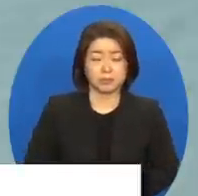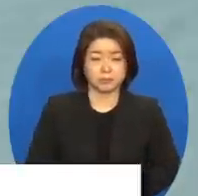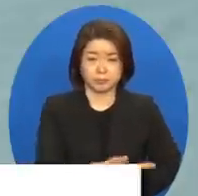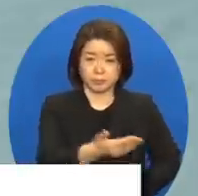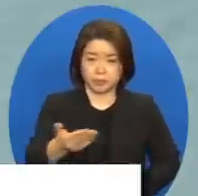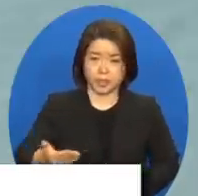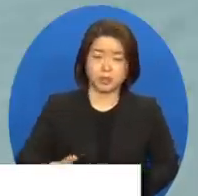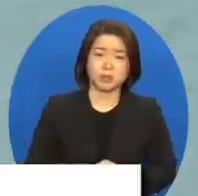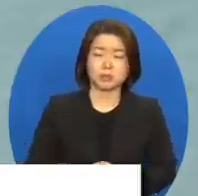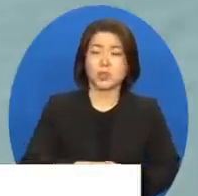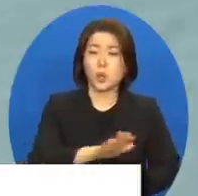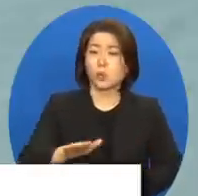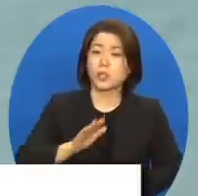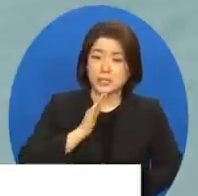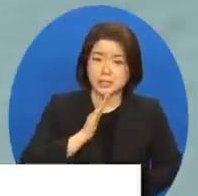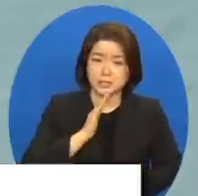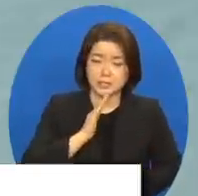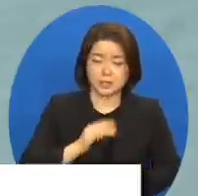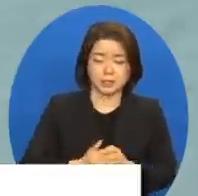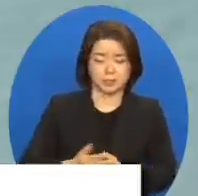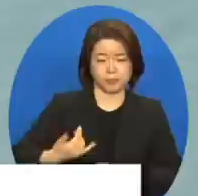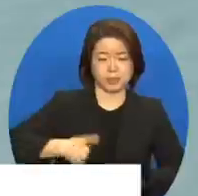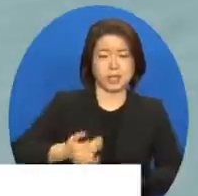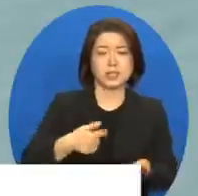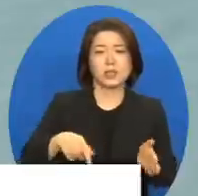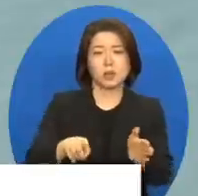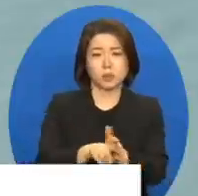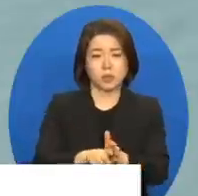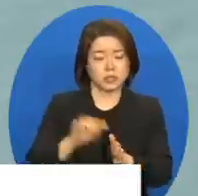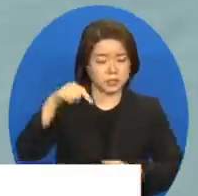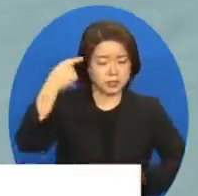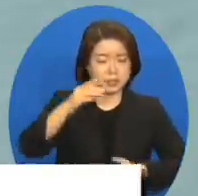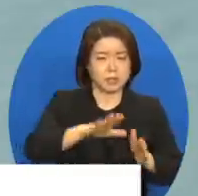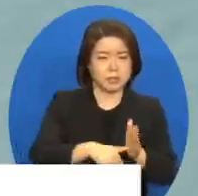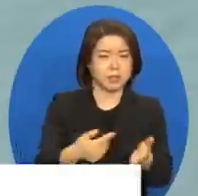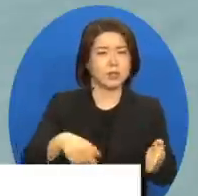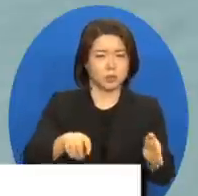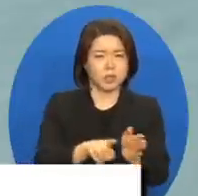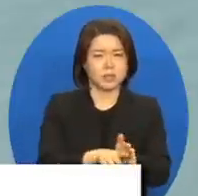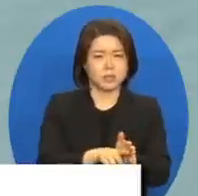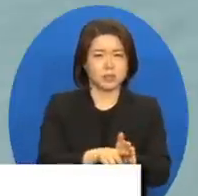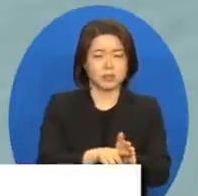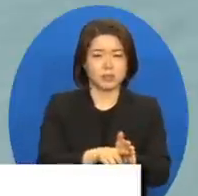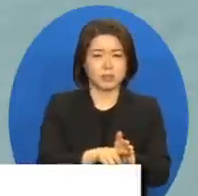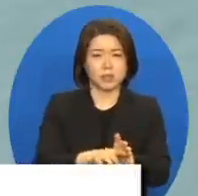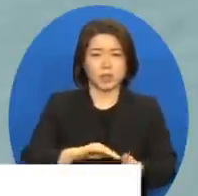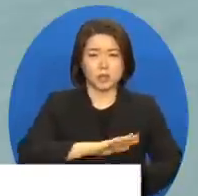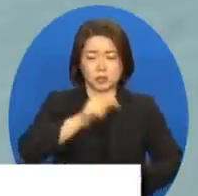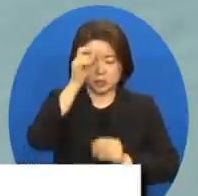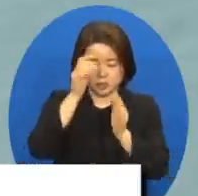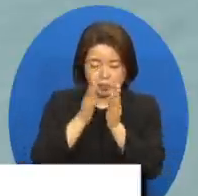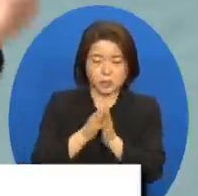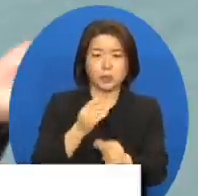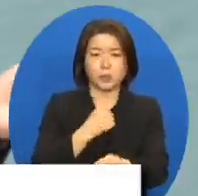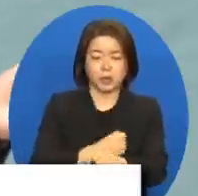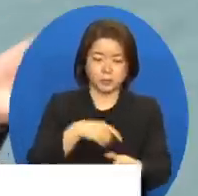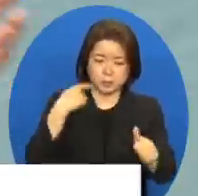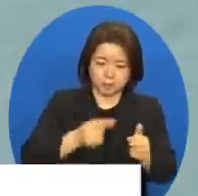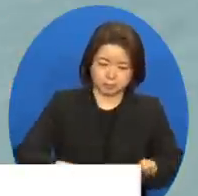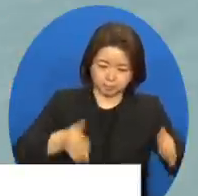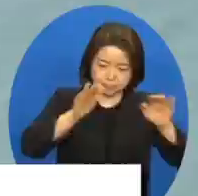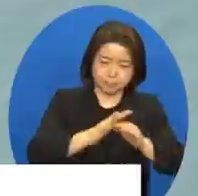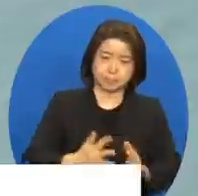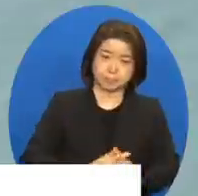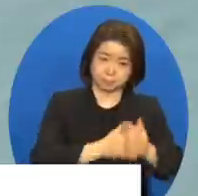여러분, 우리가 진짜 자녀들을 위해서, 다음 세대를 위해서 우리가 기도하고 교육관도